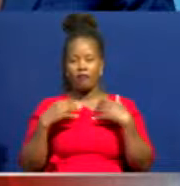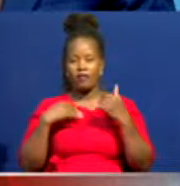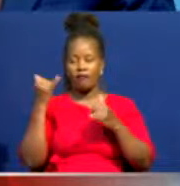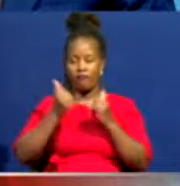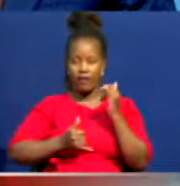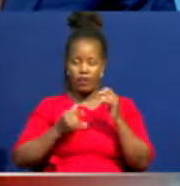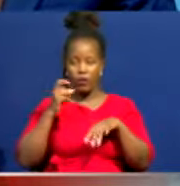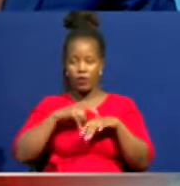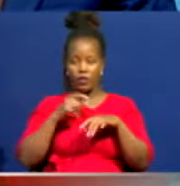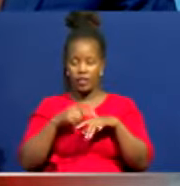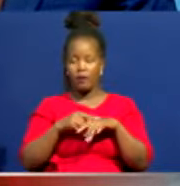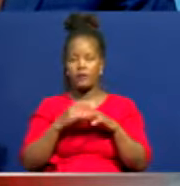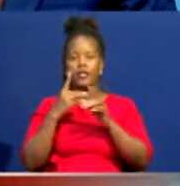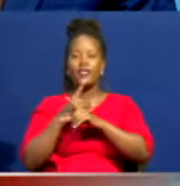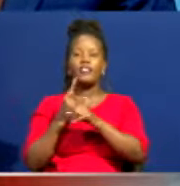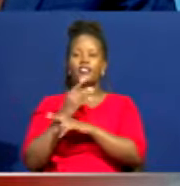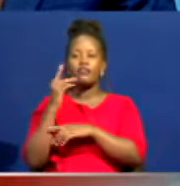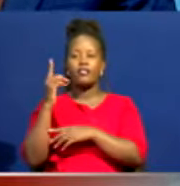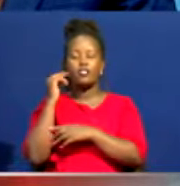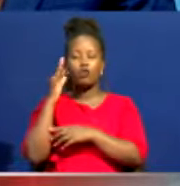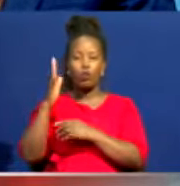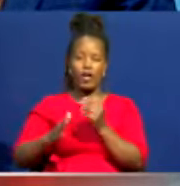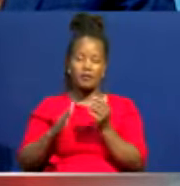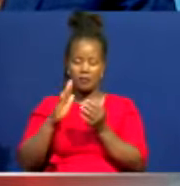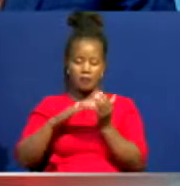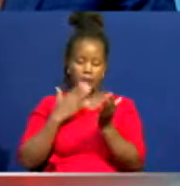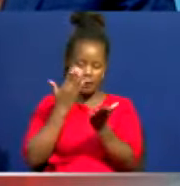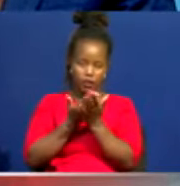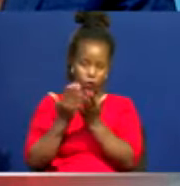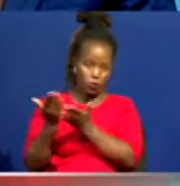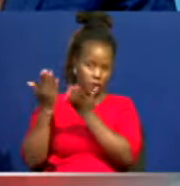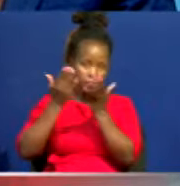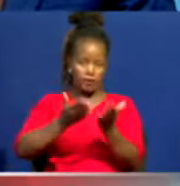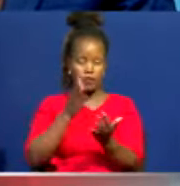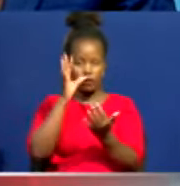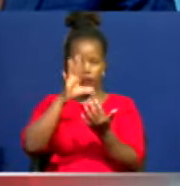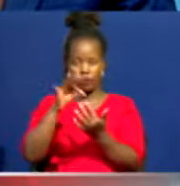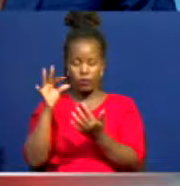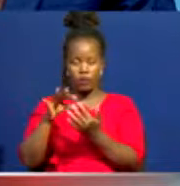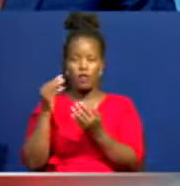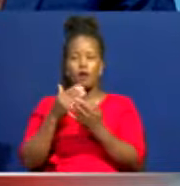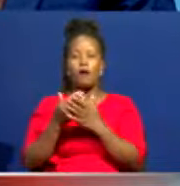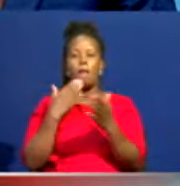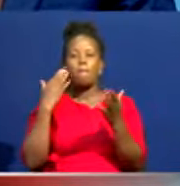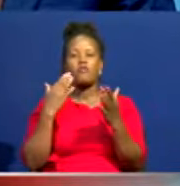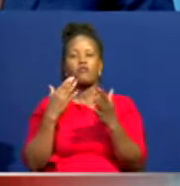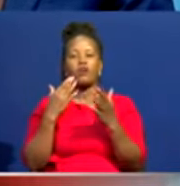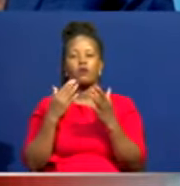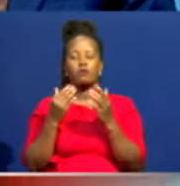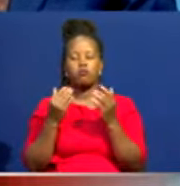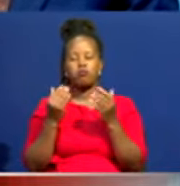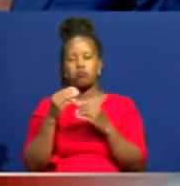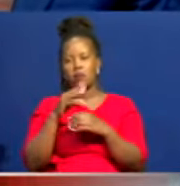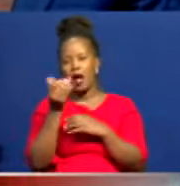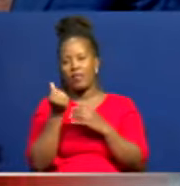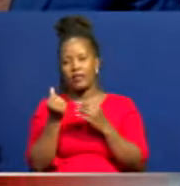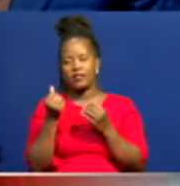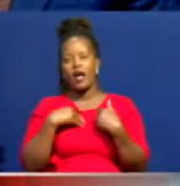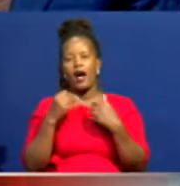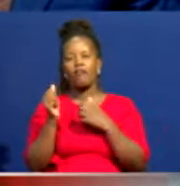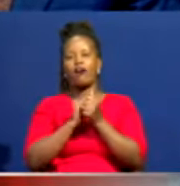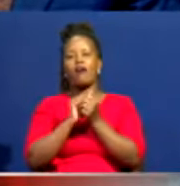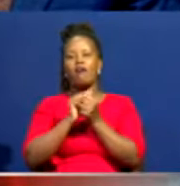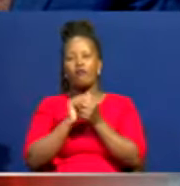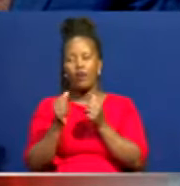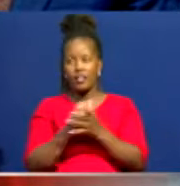huku mawakili kadhaa wakiwasilisha hati zao za uteuzi kabla ya makataa ya siku ya Ijumaa. Wanaotaka